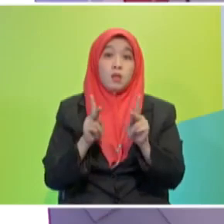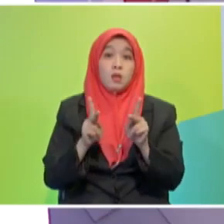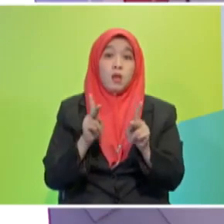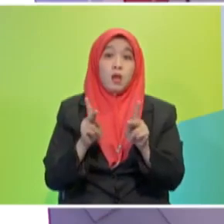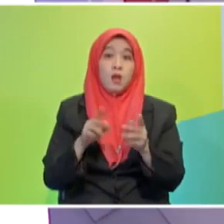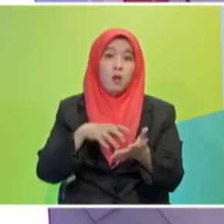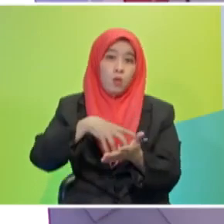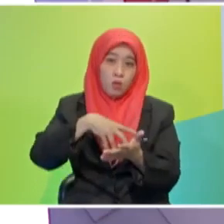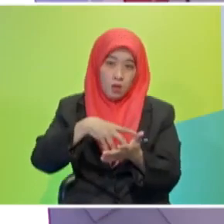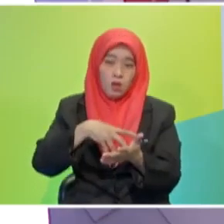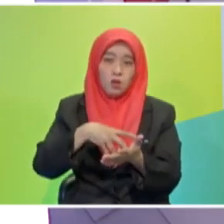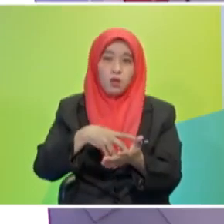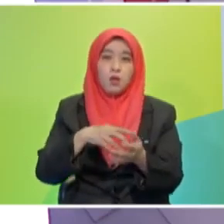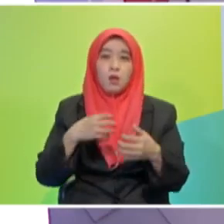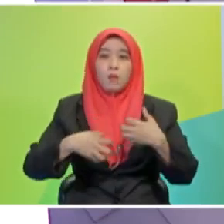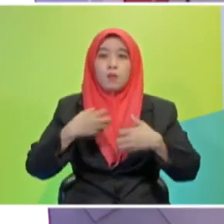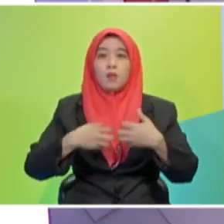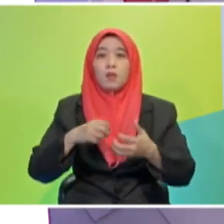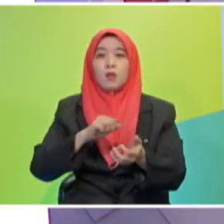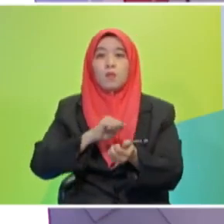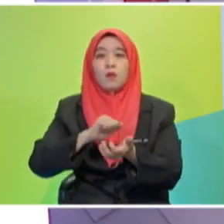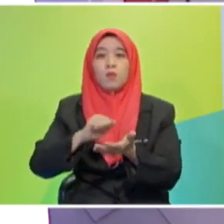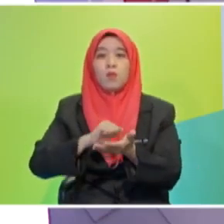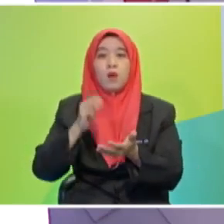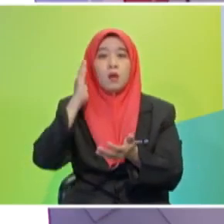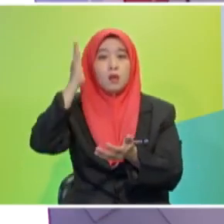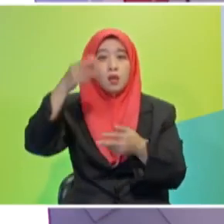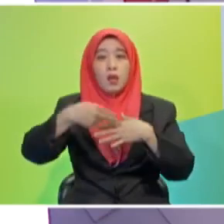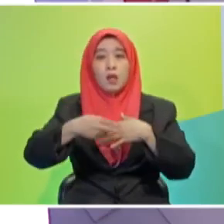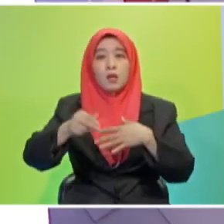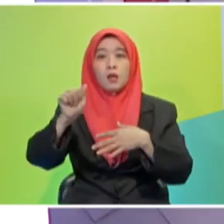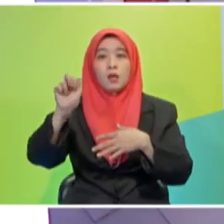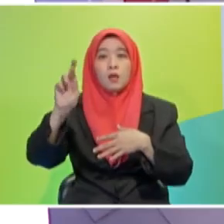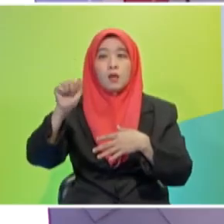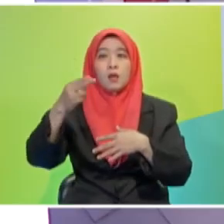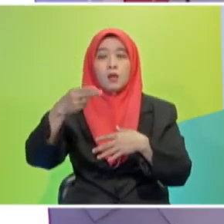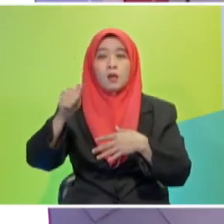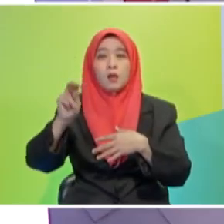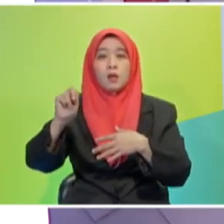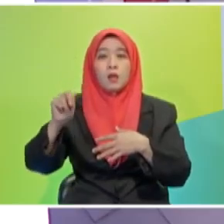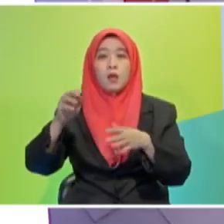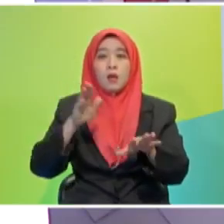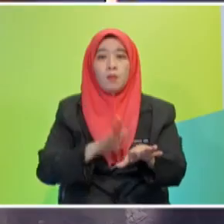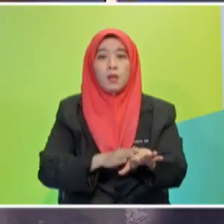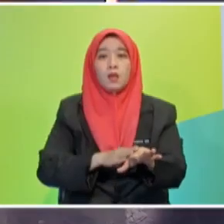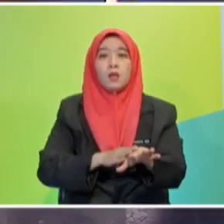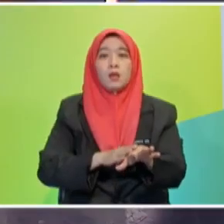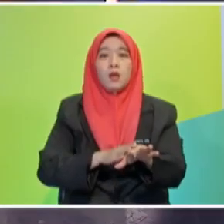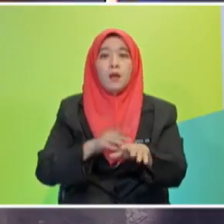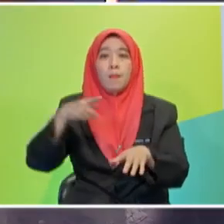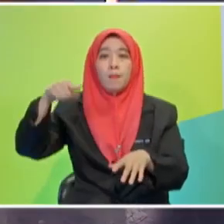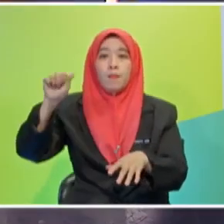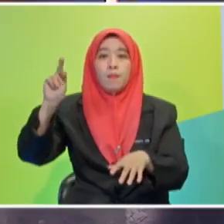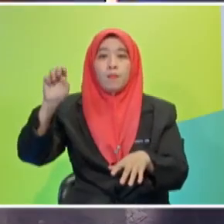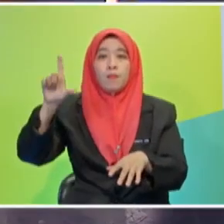Mesin basuh ni dia akan hantar arahan kepada panel kawalan. Dekat panel kawalan kita akan